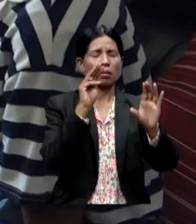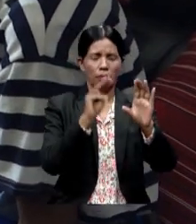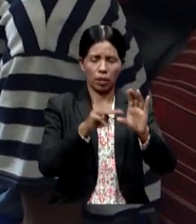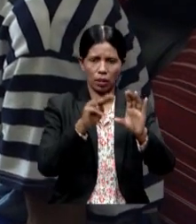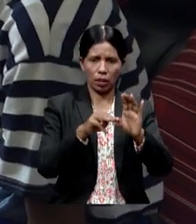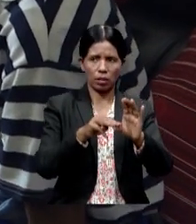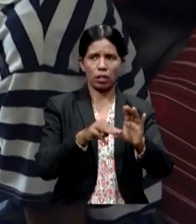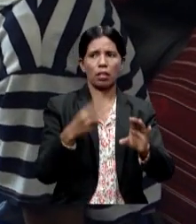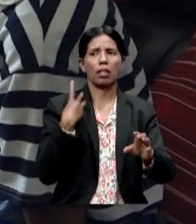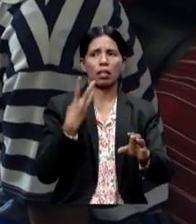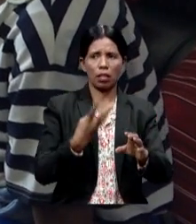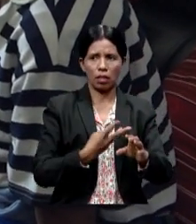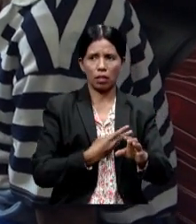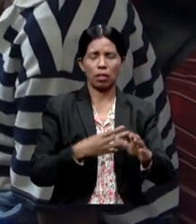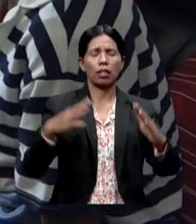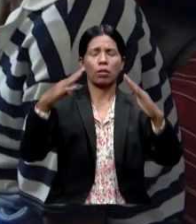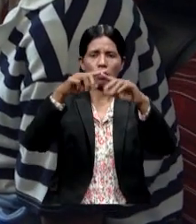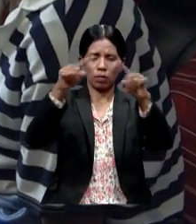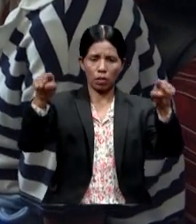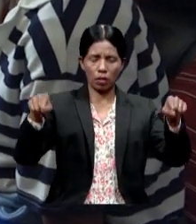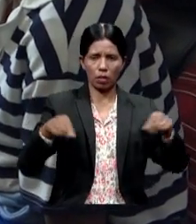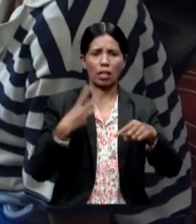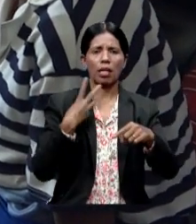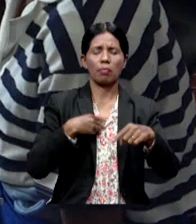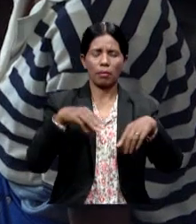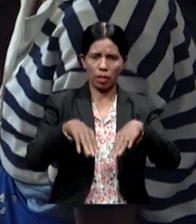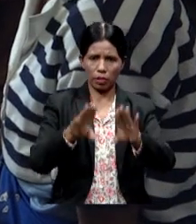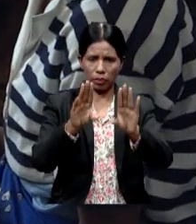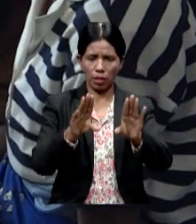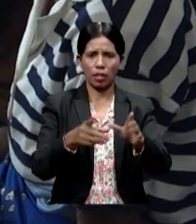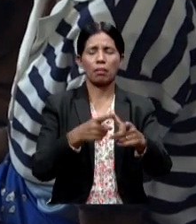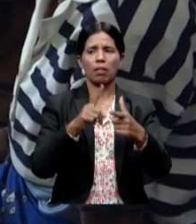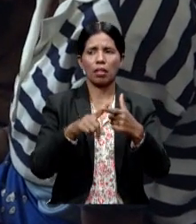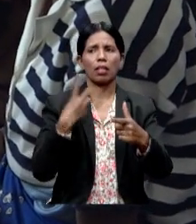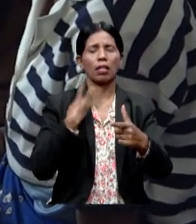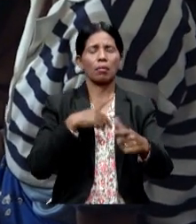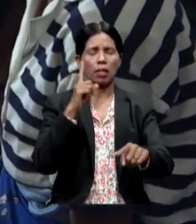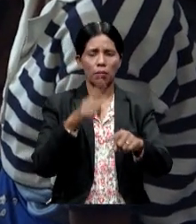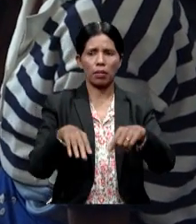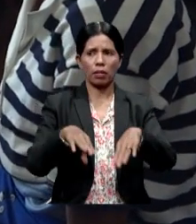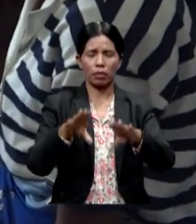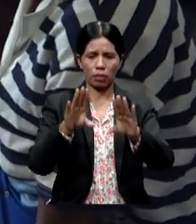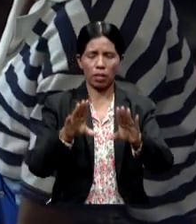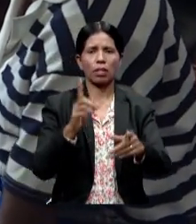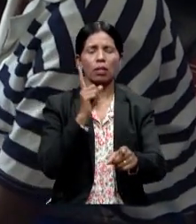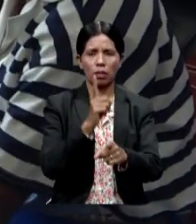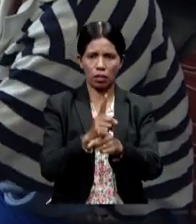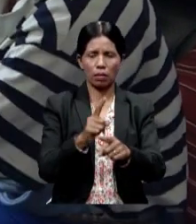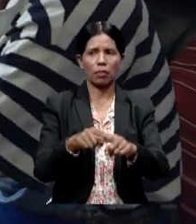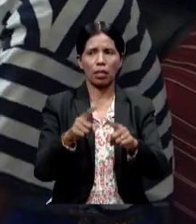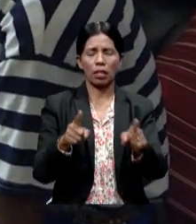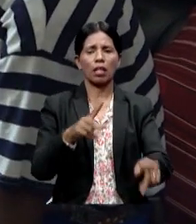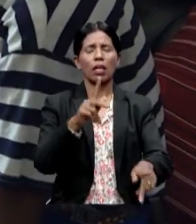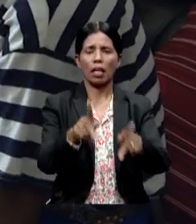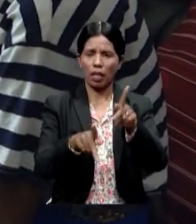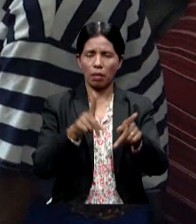iha. Juga dia umat kabuar ni dia amla beli fan, mai be amla beli fan ni los, mai be antau emai